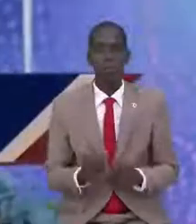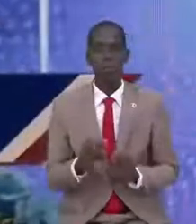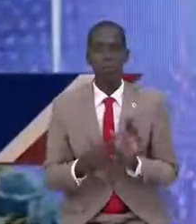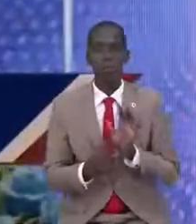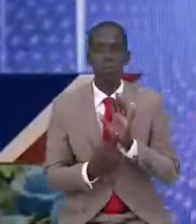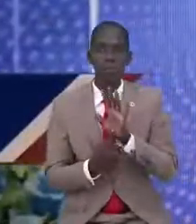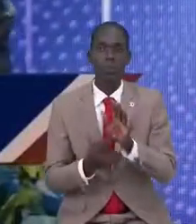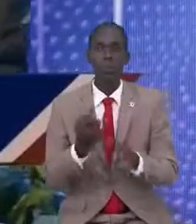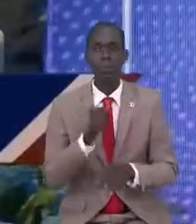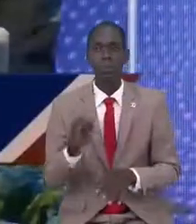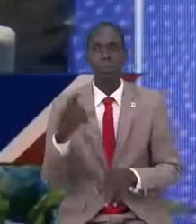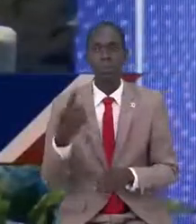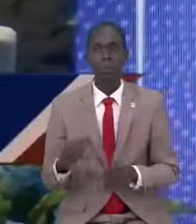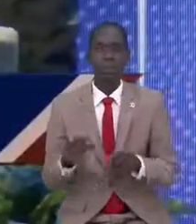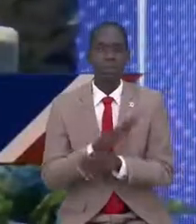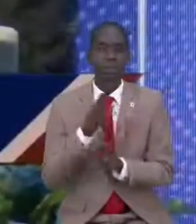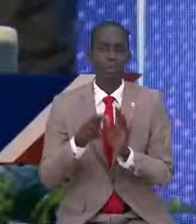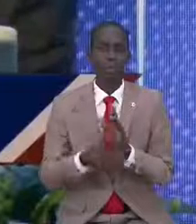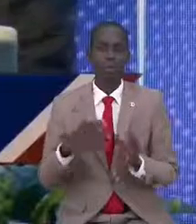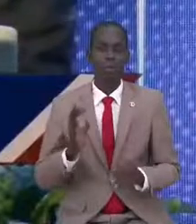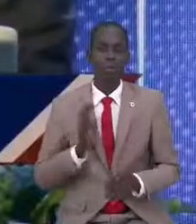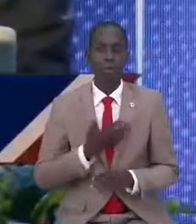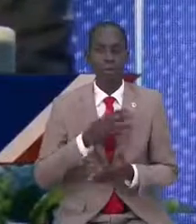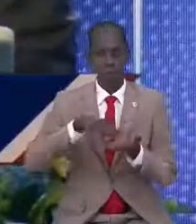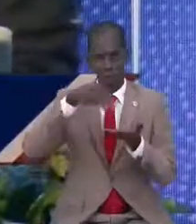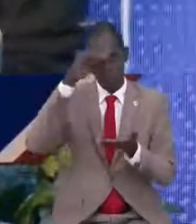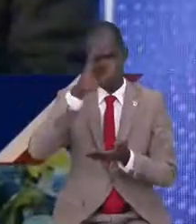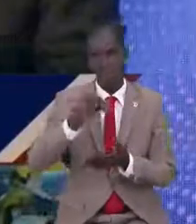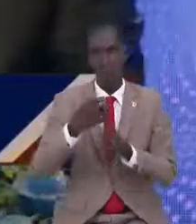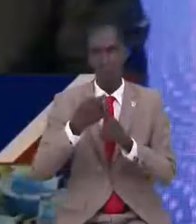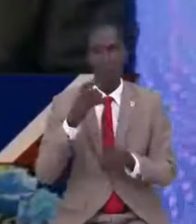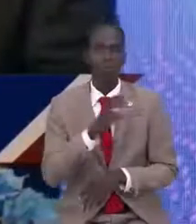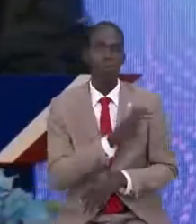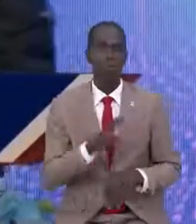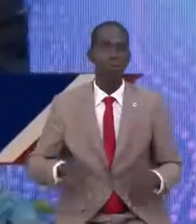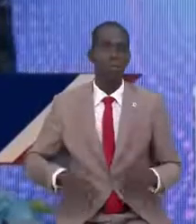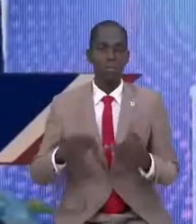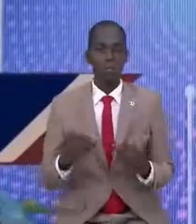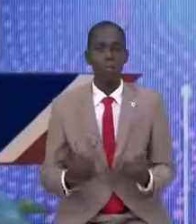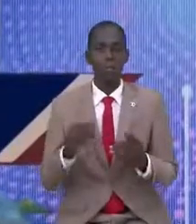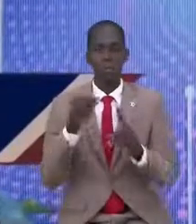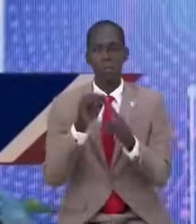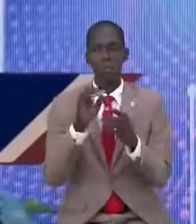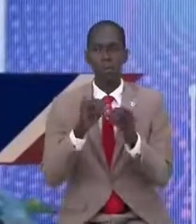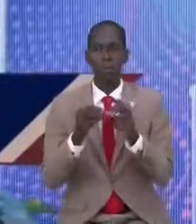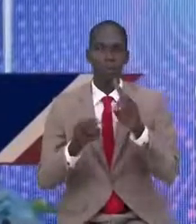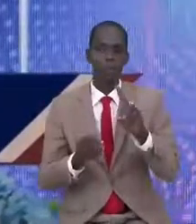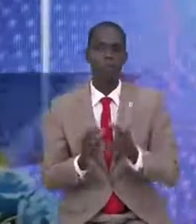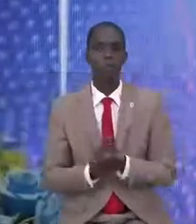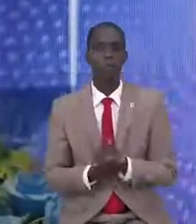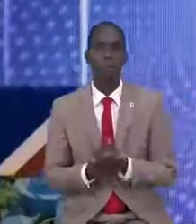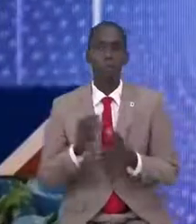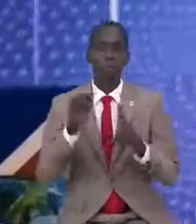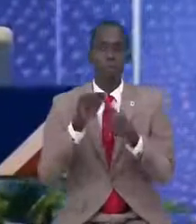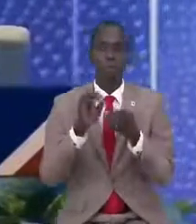Refléter positivement la plénitude de notre apprentissage de Christ. Voyons la première partie. Le